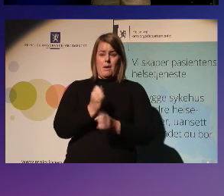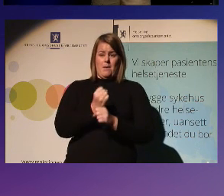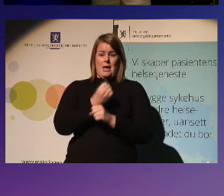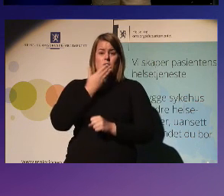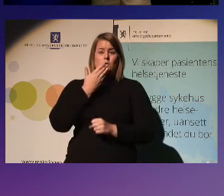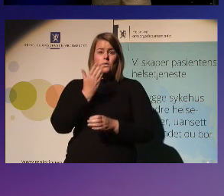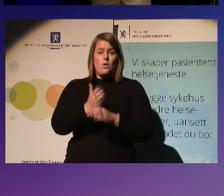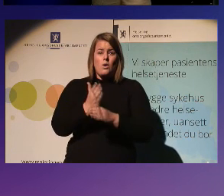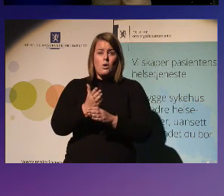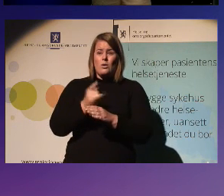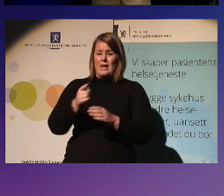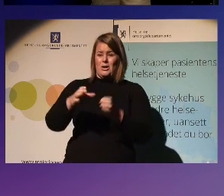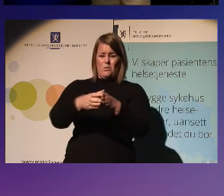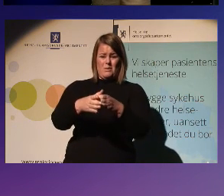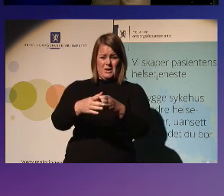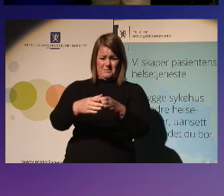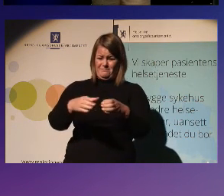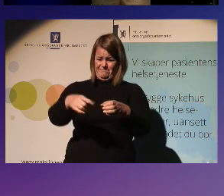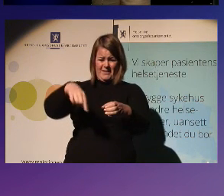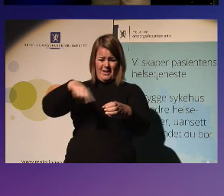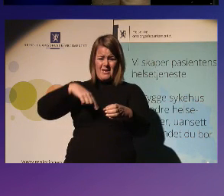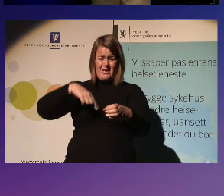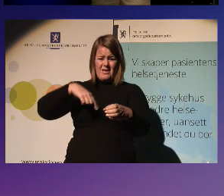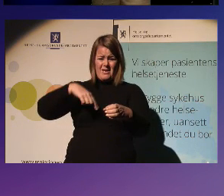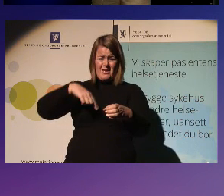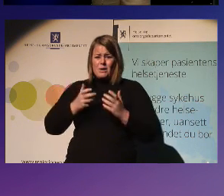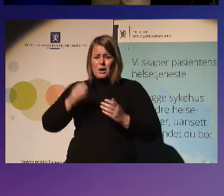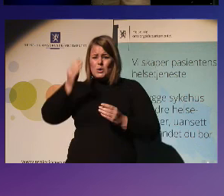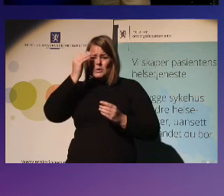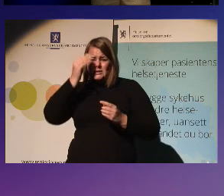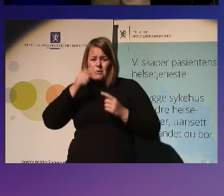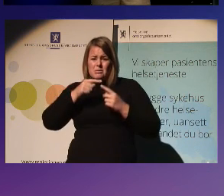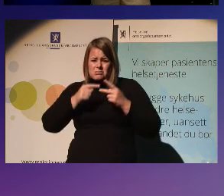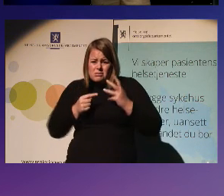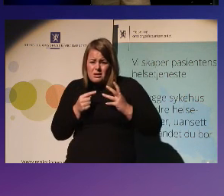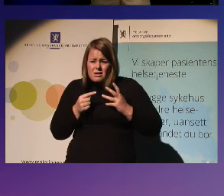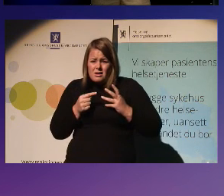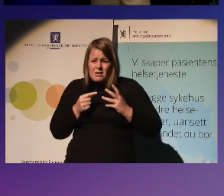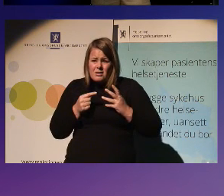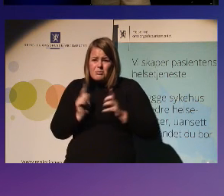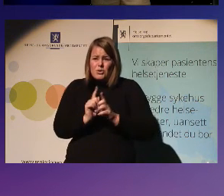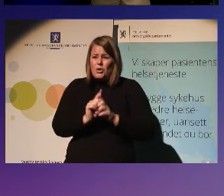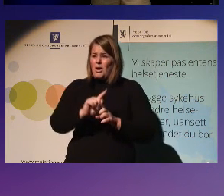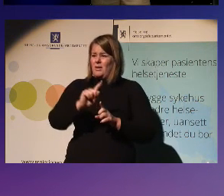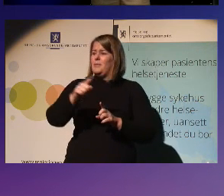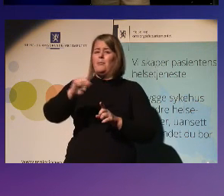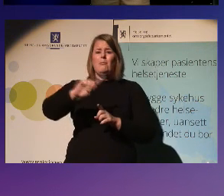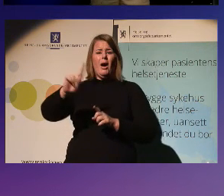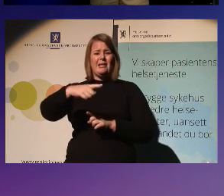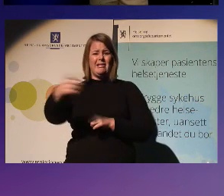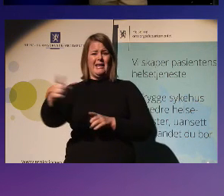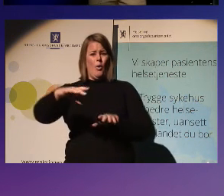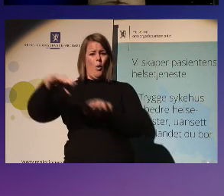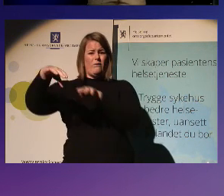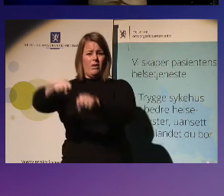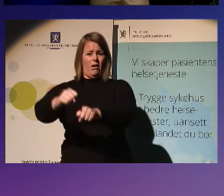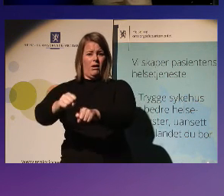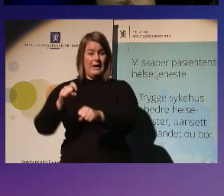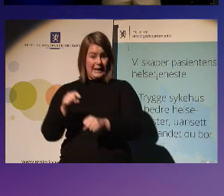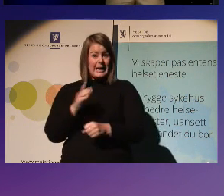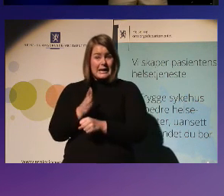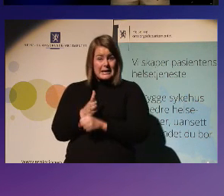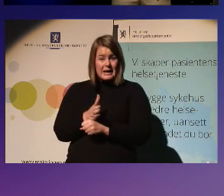vi fremdeles mangler kunnskap, mangler gode forløp, det da riktig at bare den ene parten skal ta det?